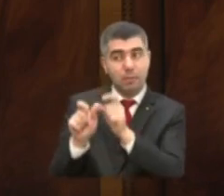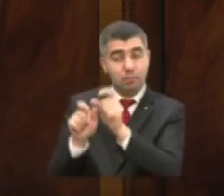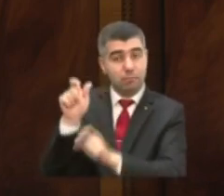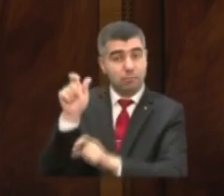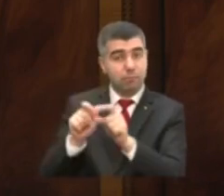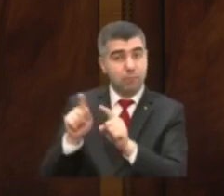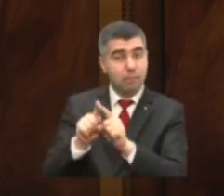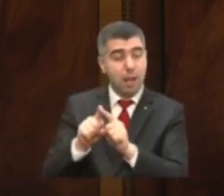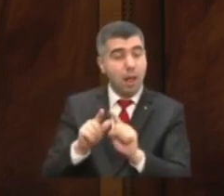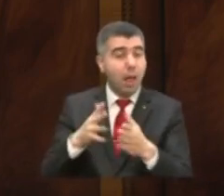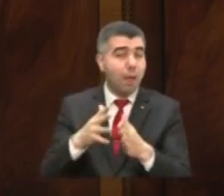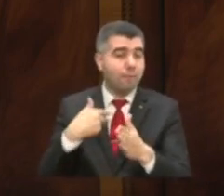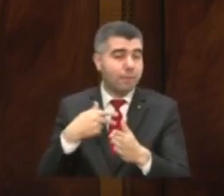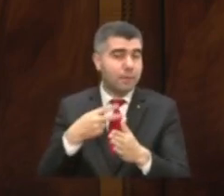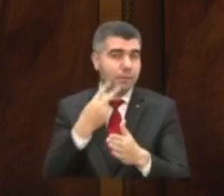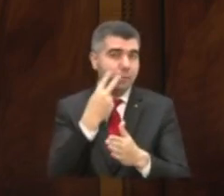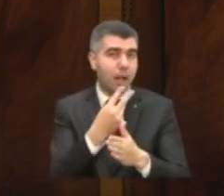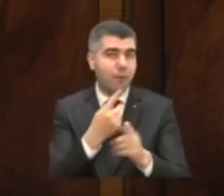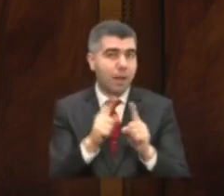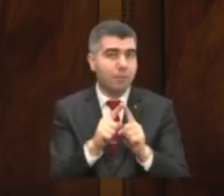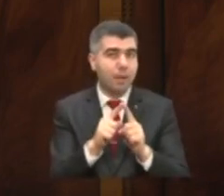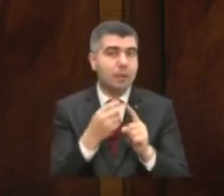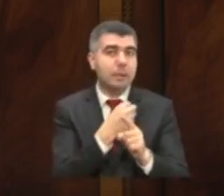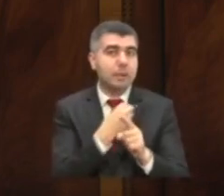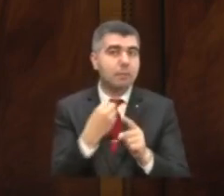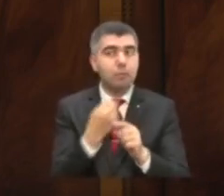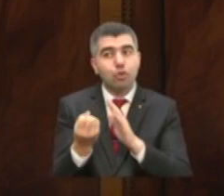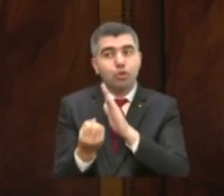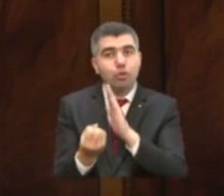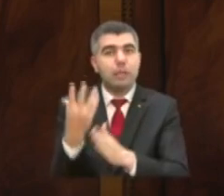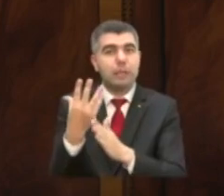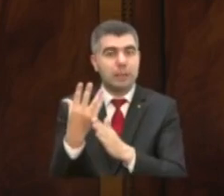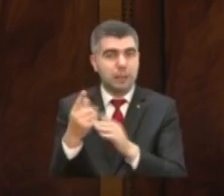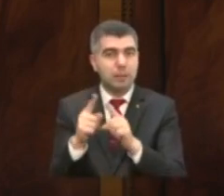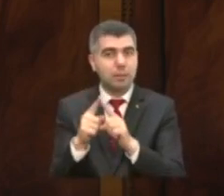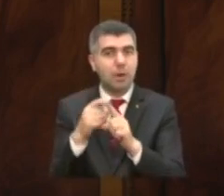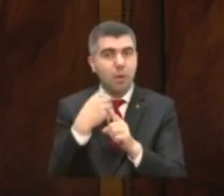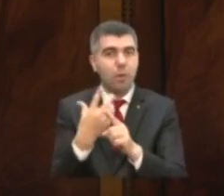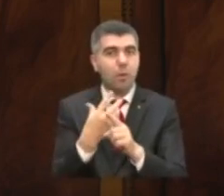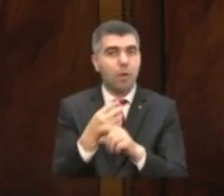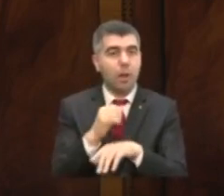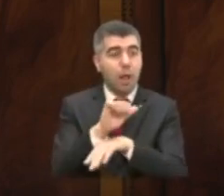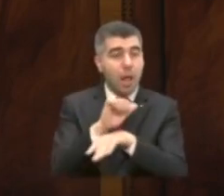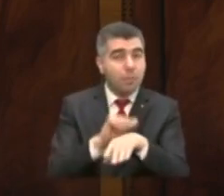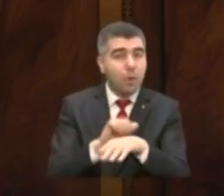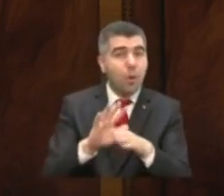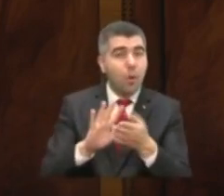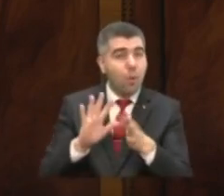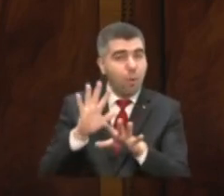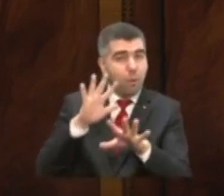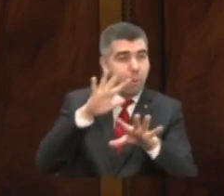قطاع الصحة حالياً على استقبال وافدين جدد لا قبل للبنيات والمؤسسات الصحية على